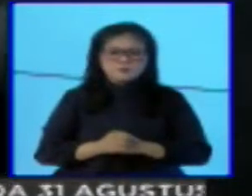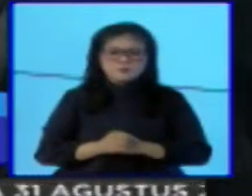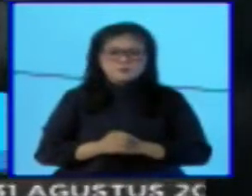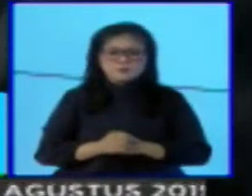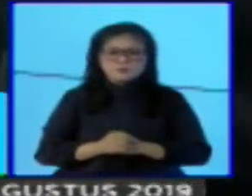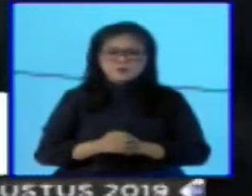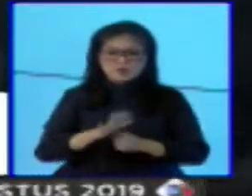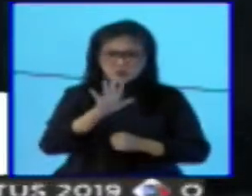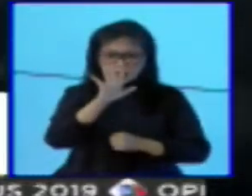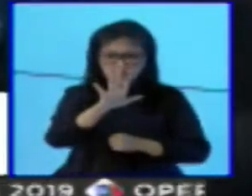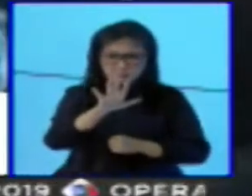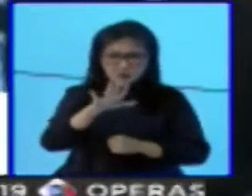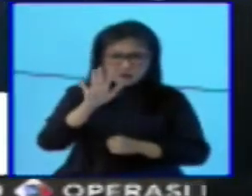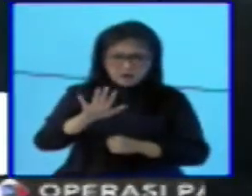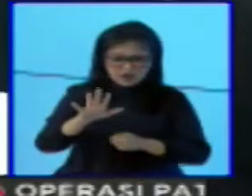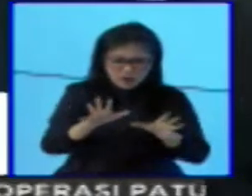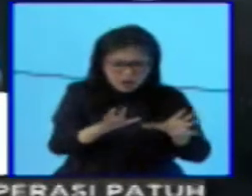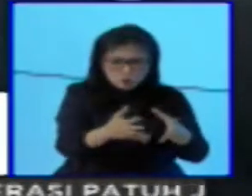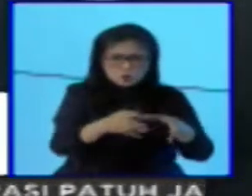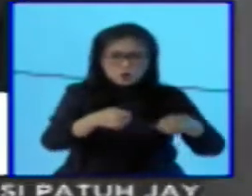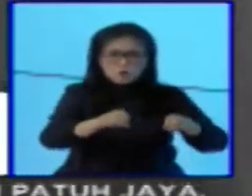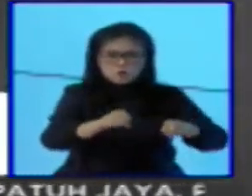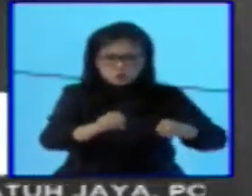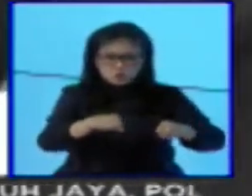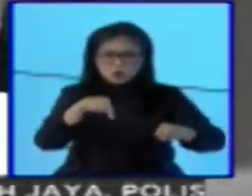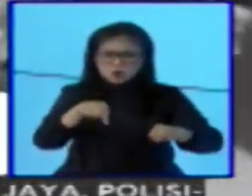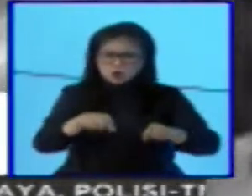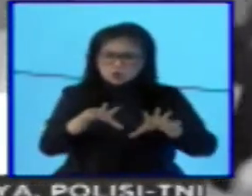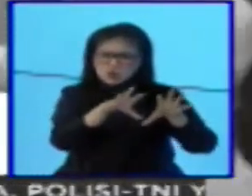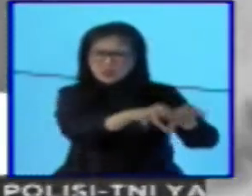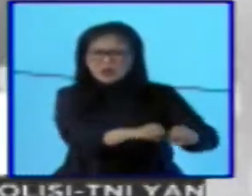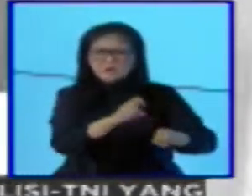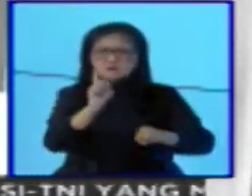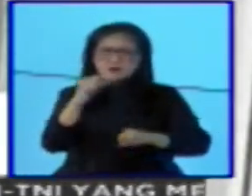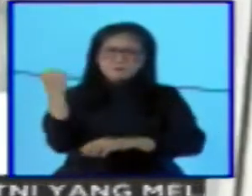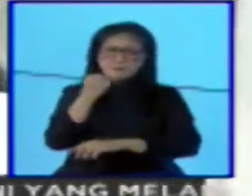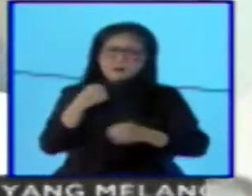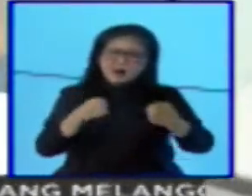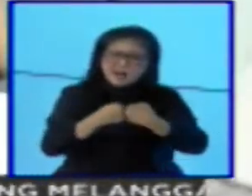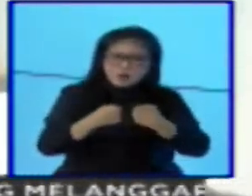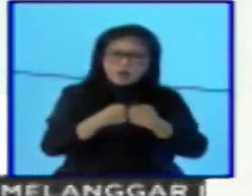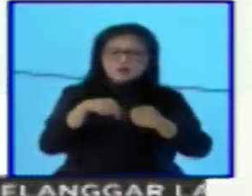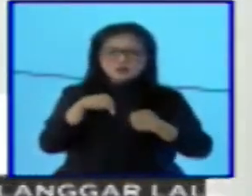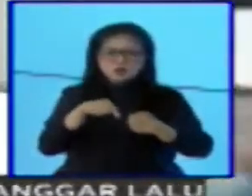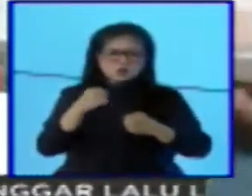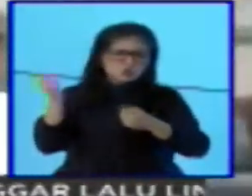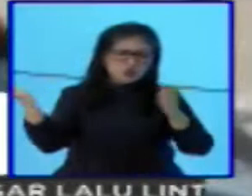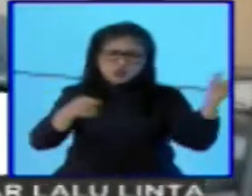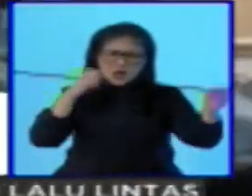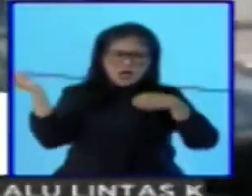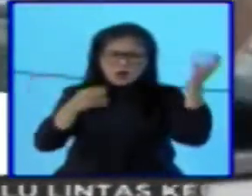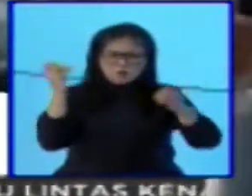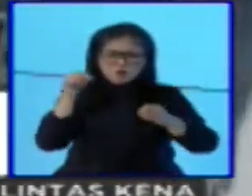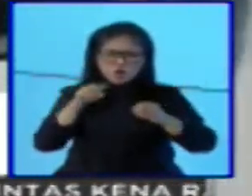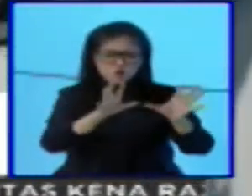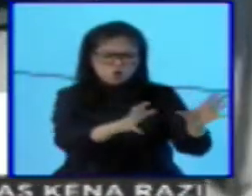Lima anggota geng motor ditembak kakinya oleh polisi karena melawan saat akan ditangkap petugas. Mereka adalah pelaku tawuran antar geng motor di Jalan